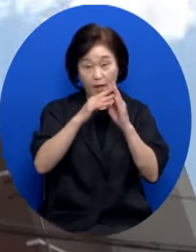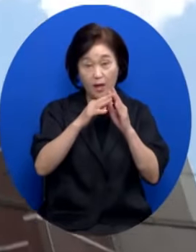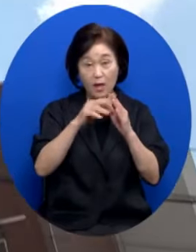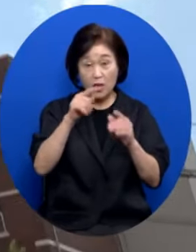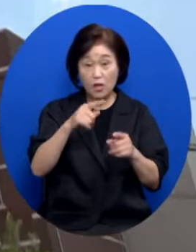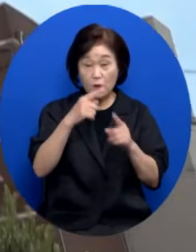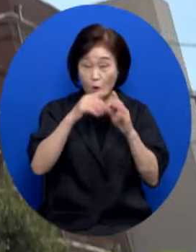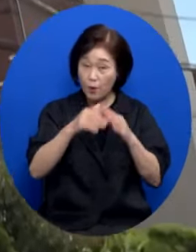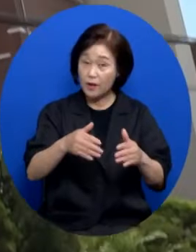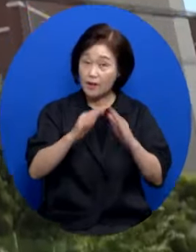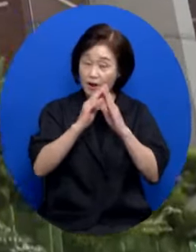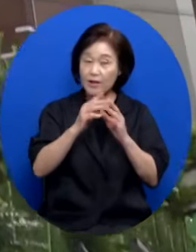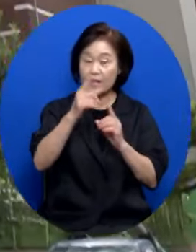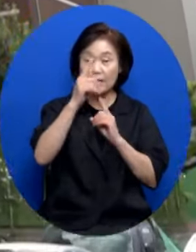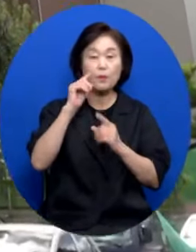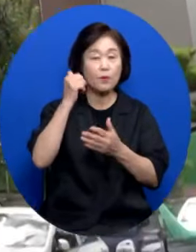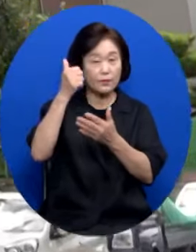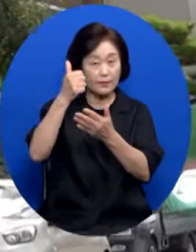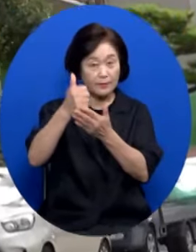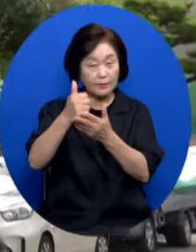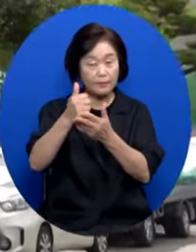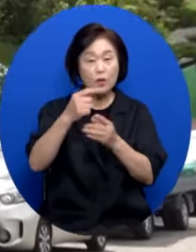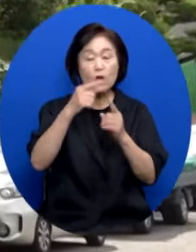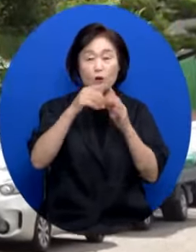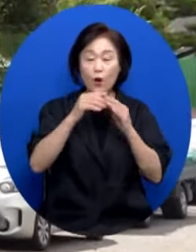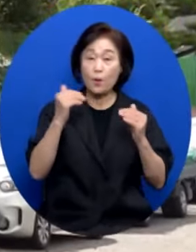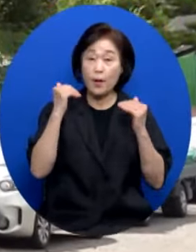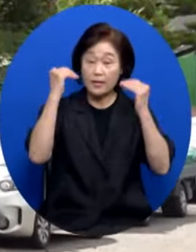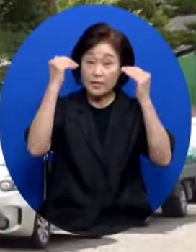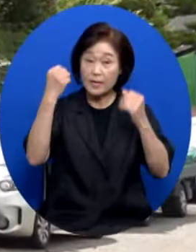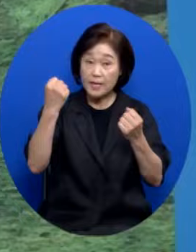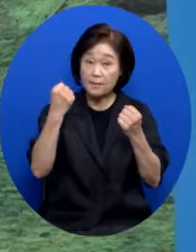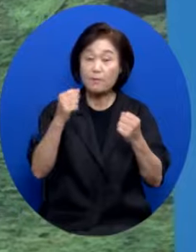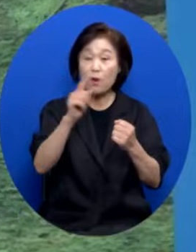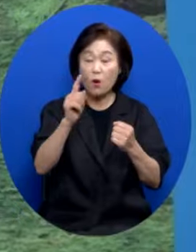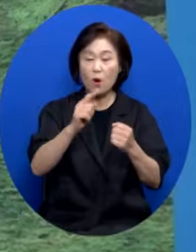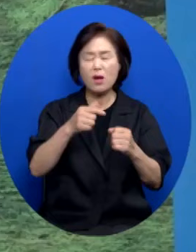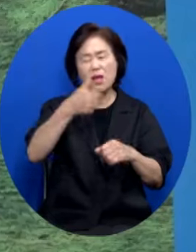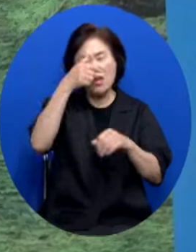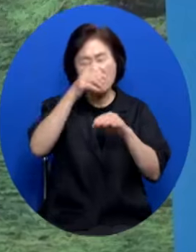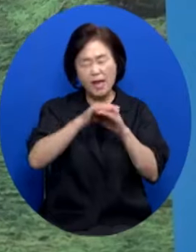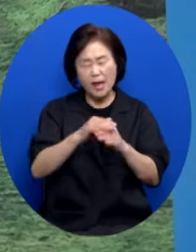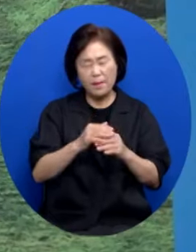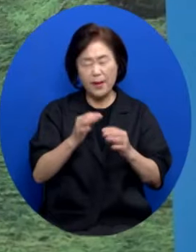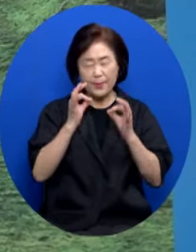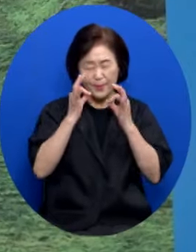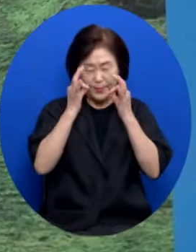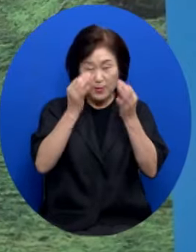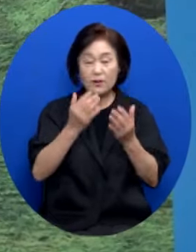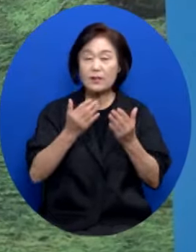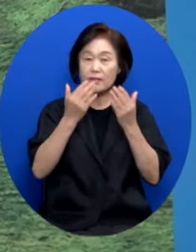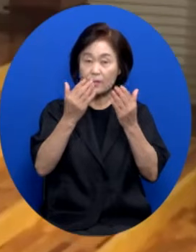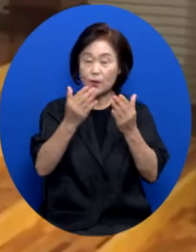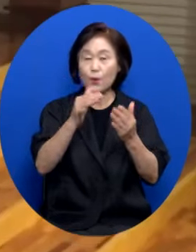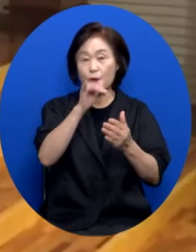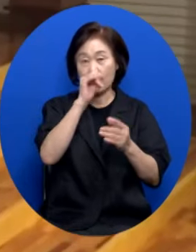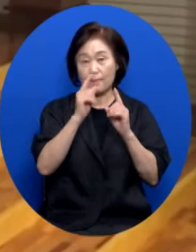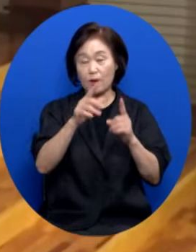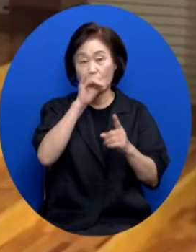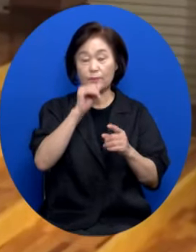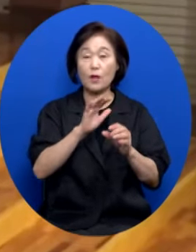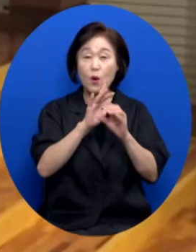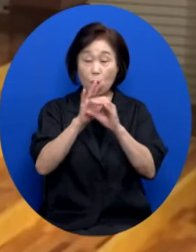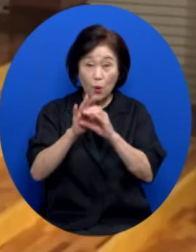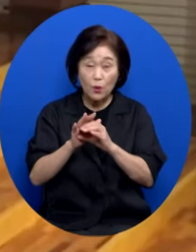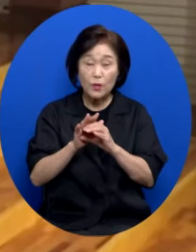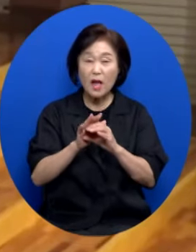목양교회를 개척한 이규환 목사. 교회의 성장 동력으로 예배를 온 마음으로 붙드는 목회 정신을 꼽습니다. 코로나19도